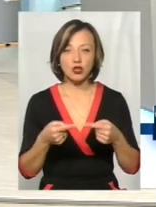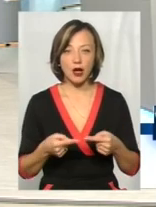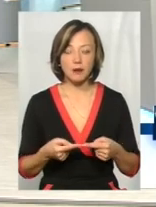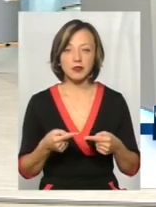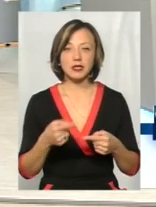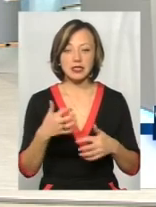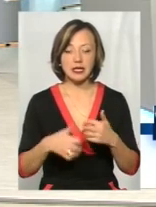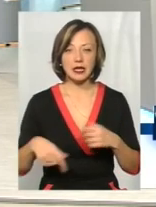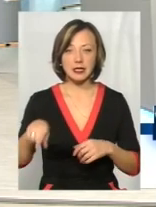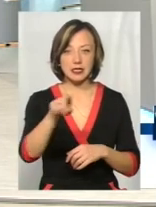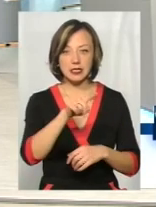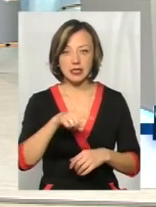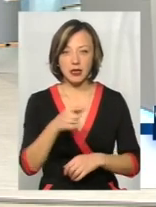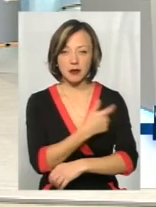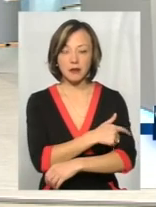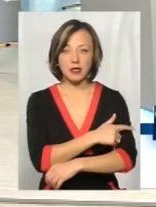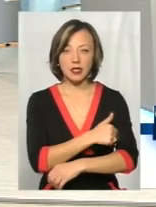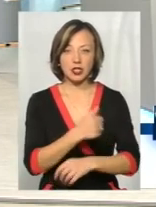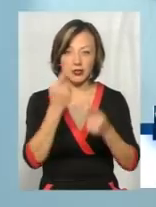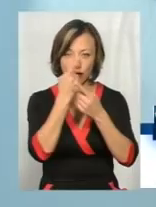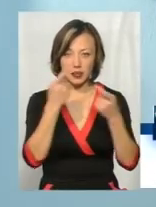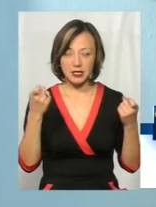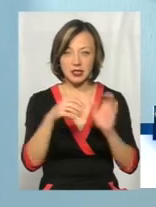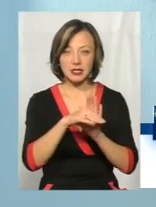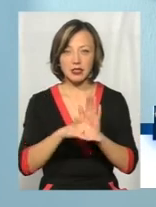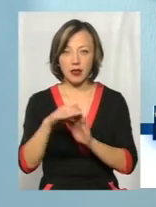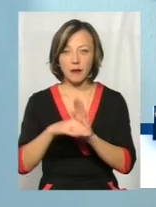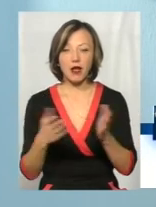якраз серед цих медичних інформаційних систем, яку